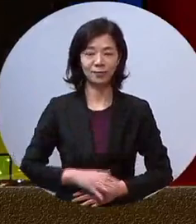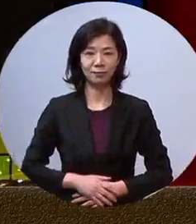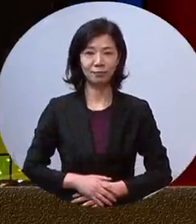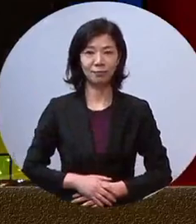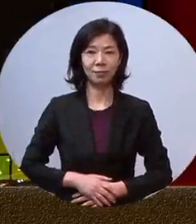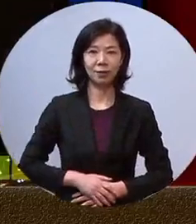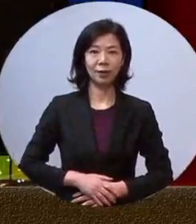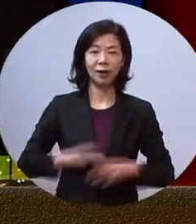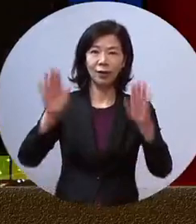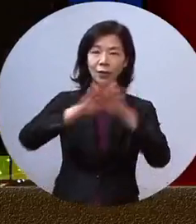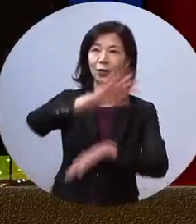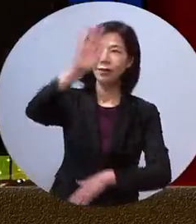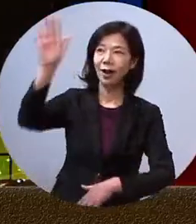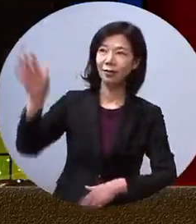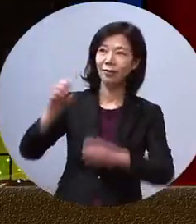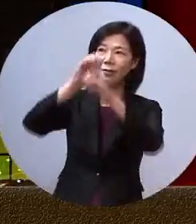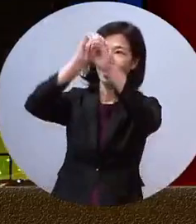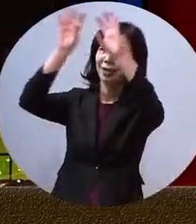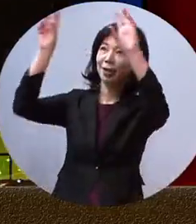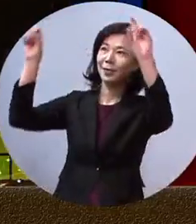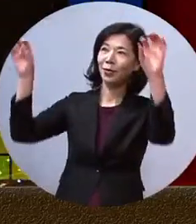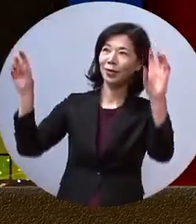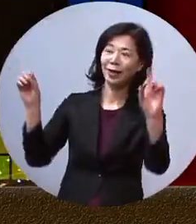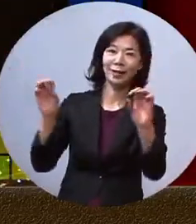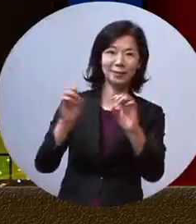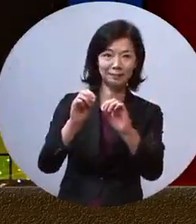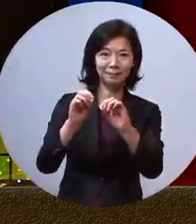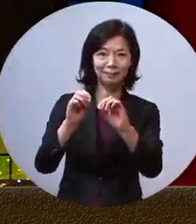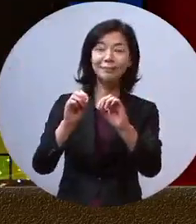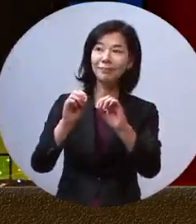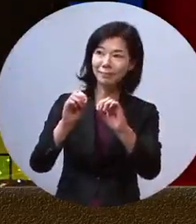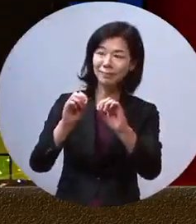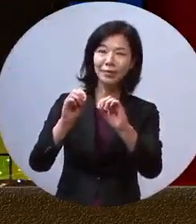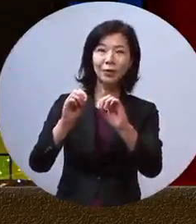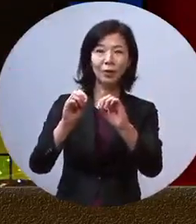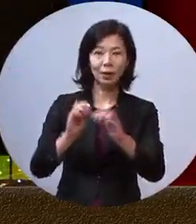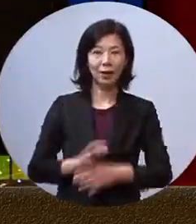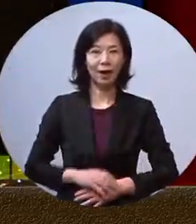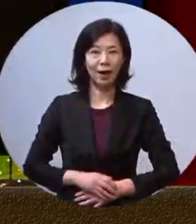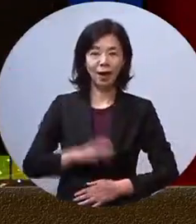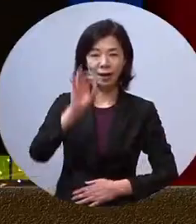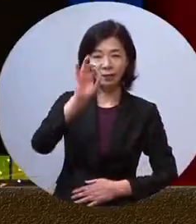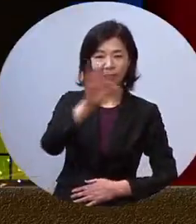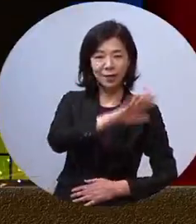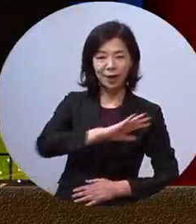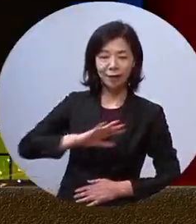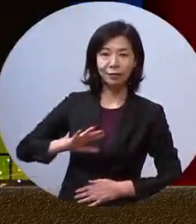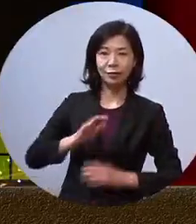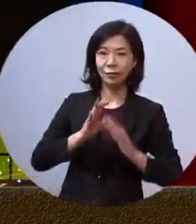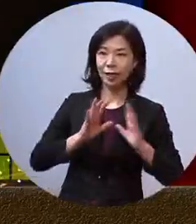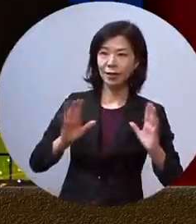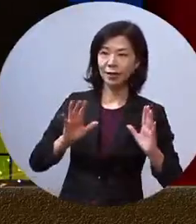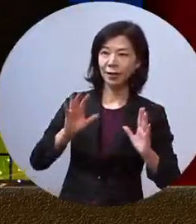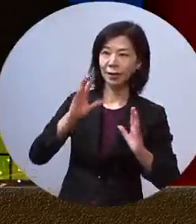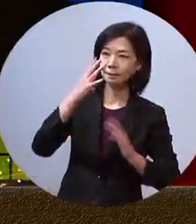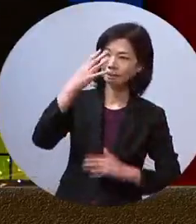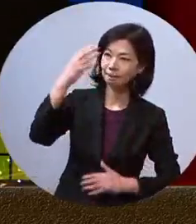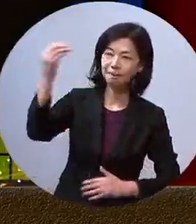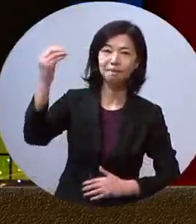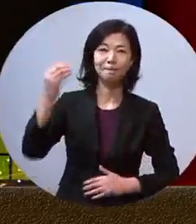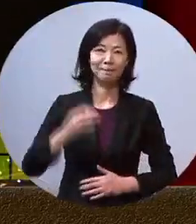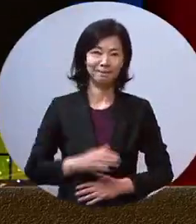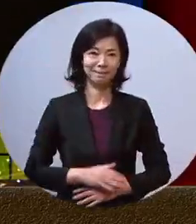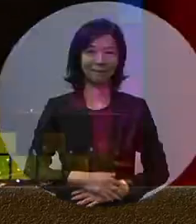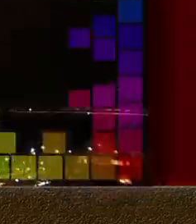夜空を埋め尽くす花火の光、きらびやかなスターマインは私たちの目を釘付けにします。